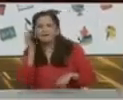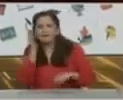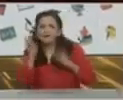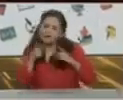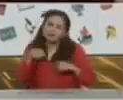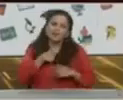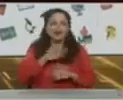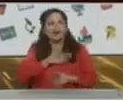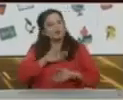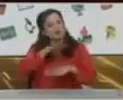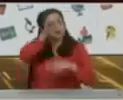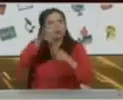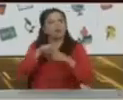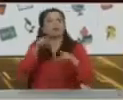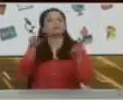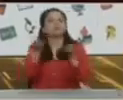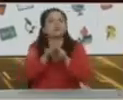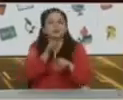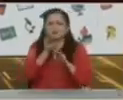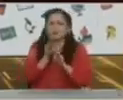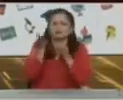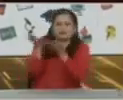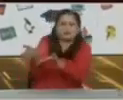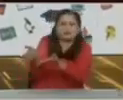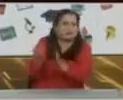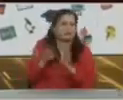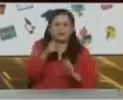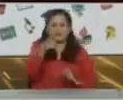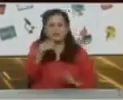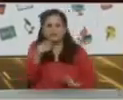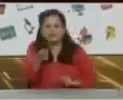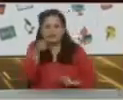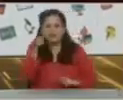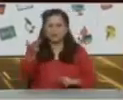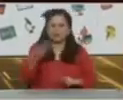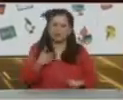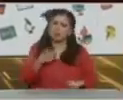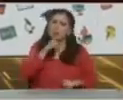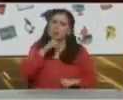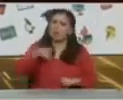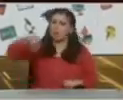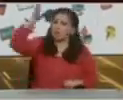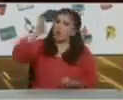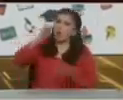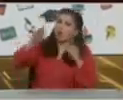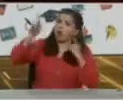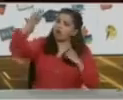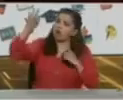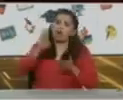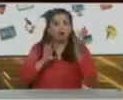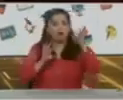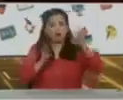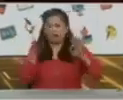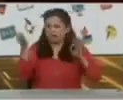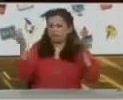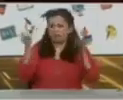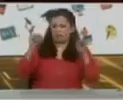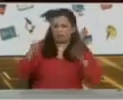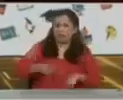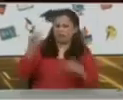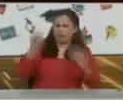में शामिल होने की कोशिश करिए। आप उसको मत कहो कि 30 साल पहले हमारे जमाने में तो वो गाना था, हम वो बजाएंगे। नहीं, ऐसा मत